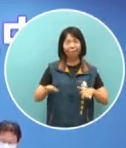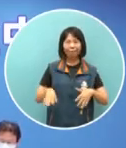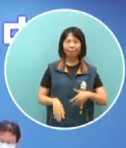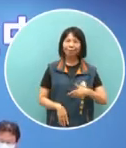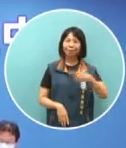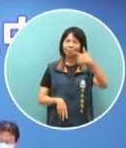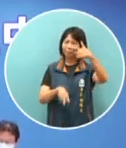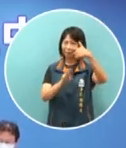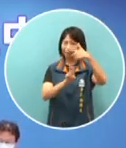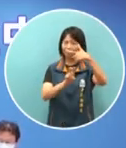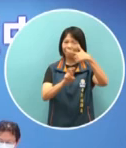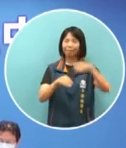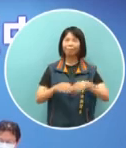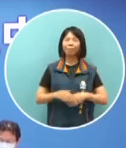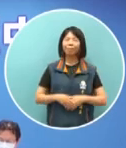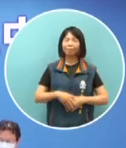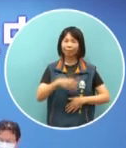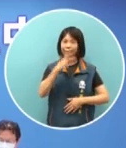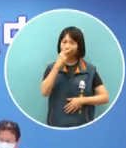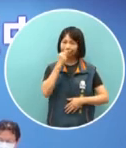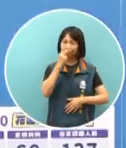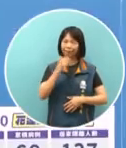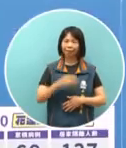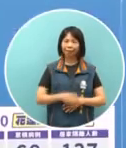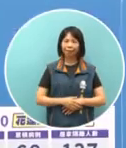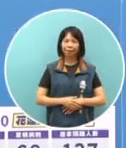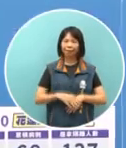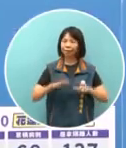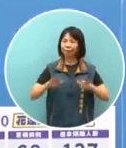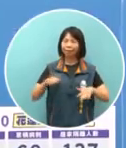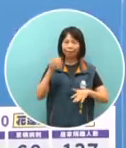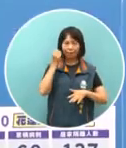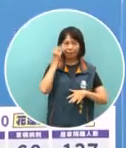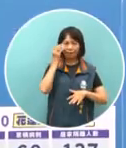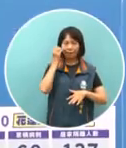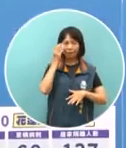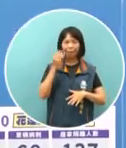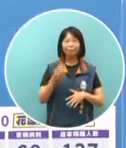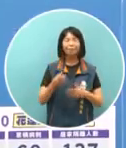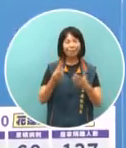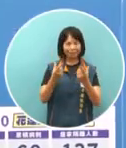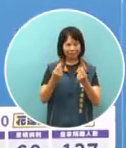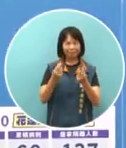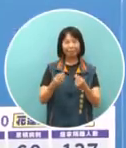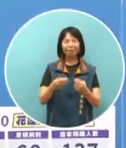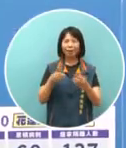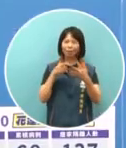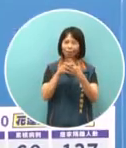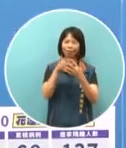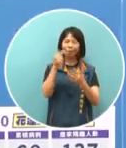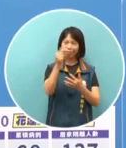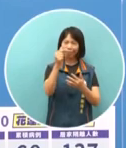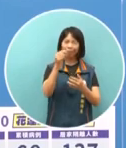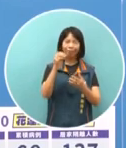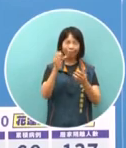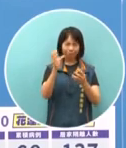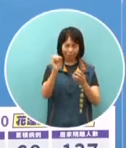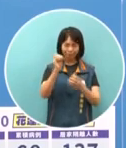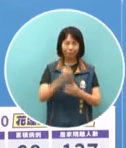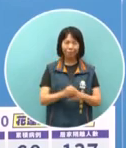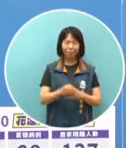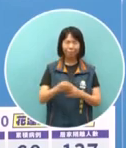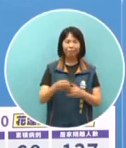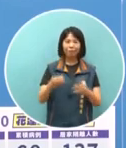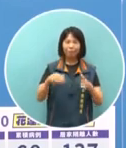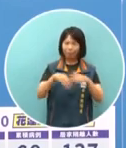华还有卫生局长苏嘉祥在记者会上也向乡亲报告这个好消息。而另外花莲在实力杂志22县